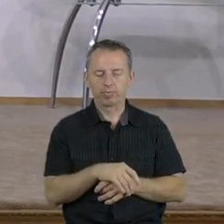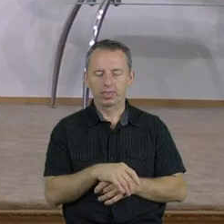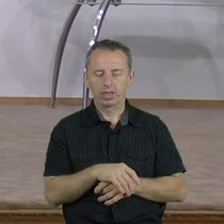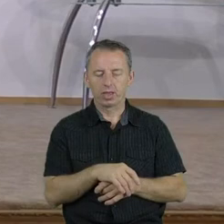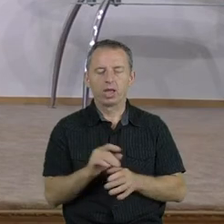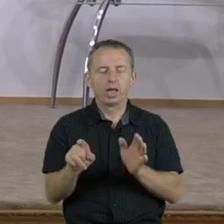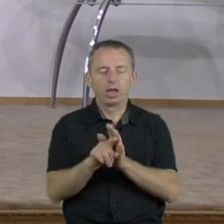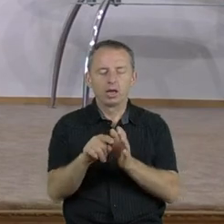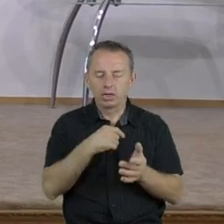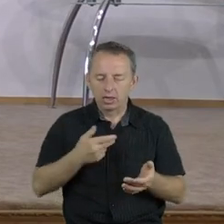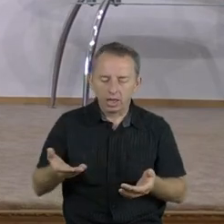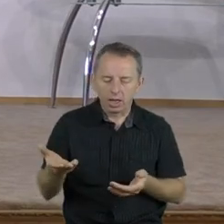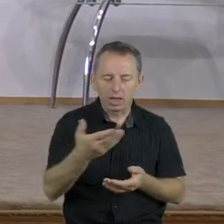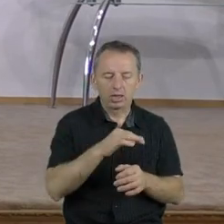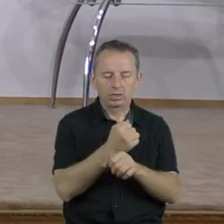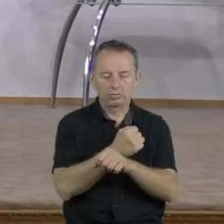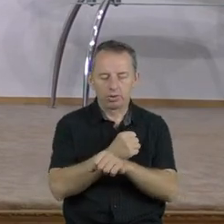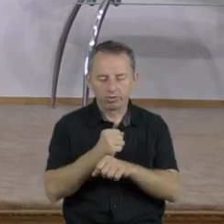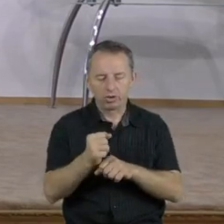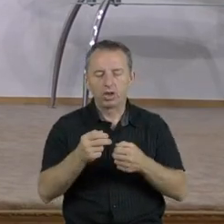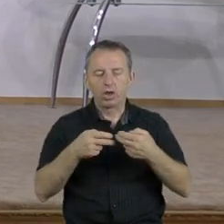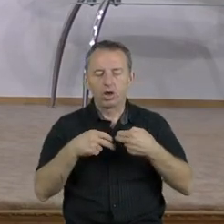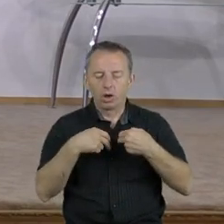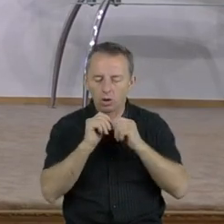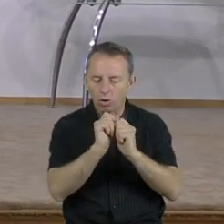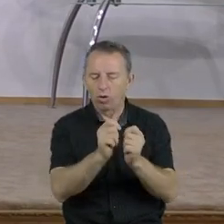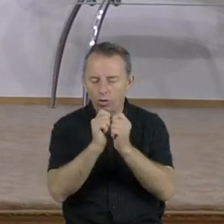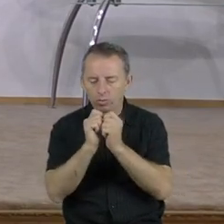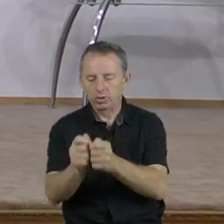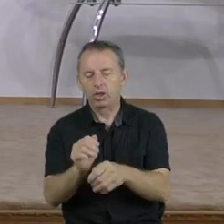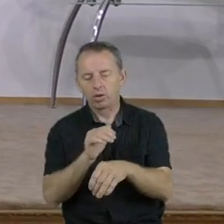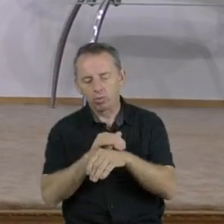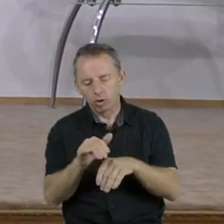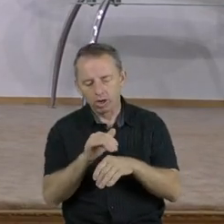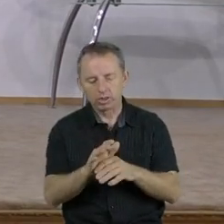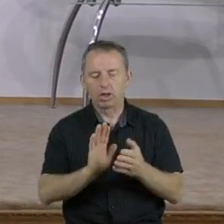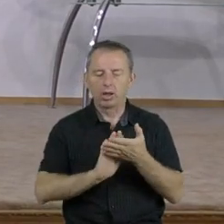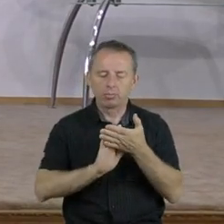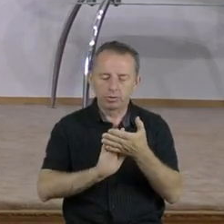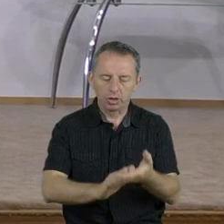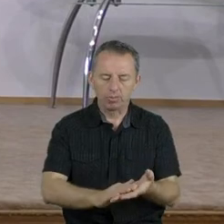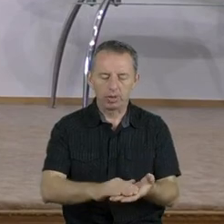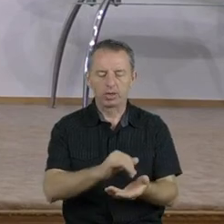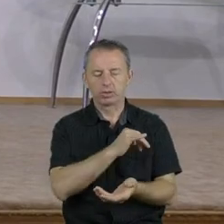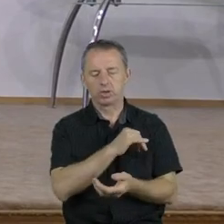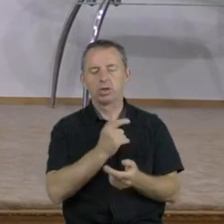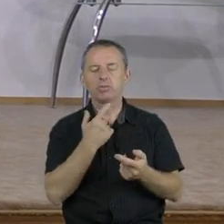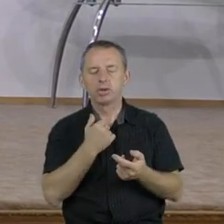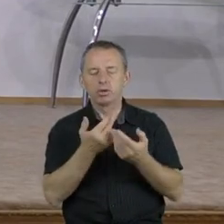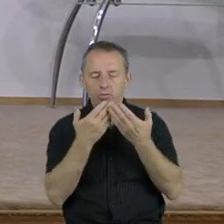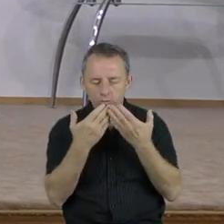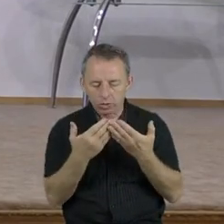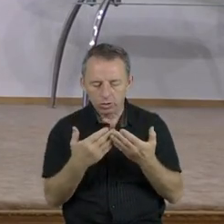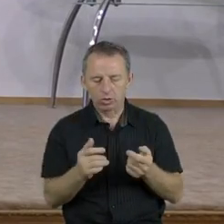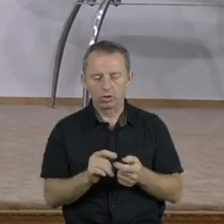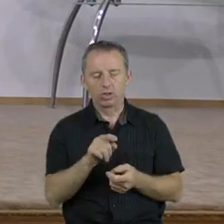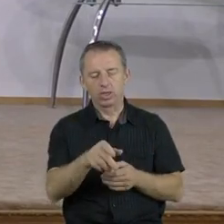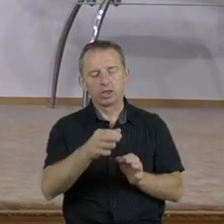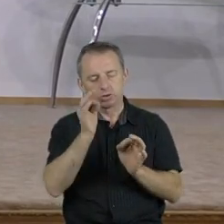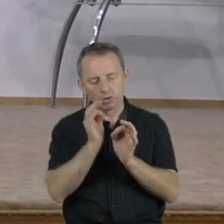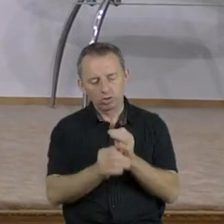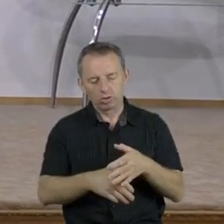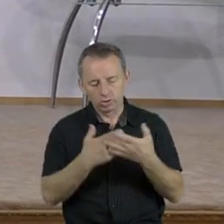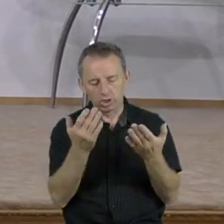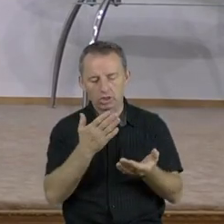Dla nas, dla naszego zbawienia, aby obdarzać nas swoimi łaskami, przebaczać nam, pragniemy podziękować Tobie w ten szczególny dzień, w